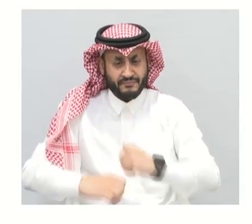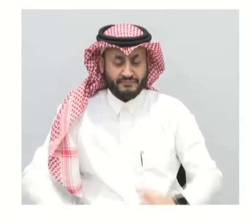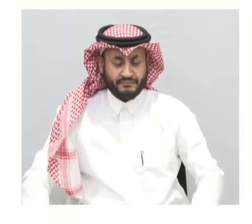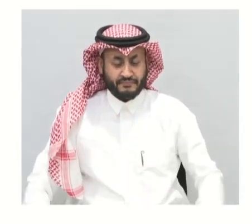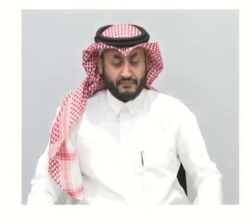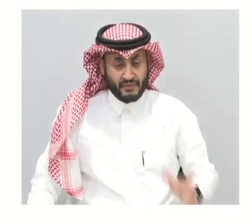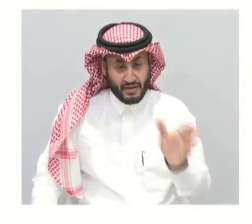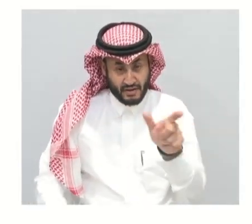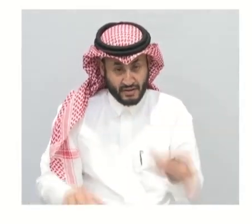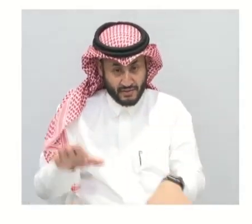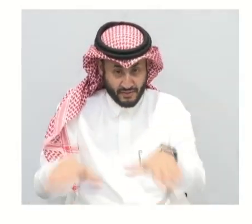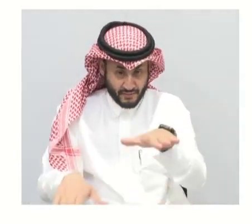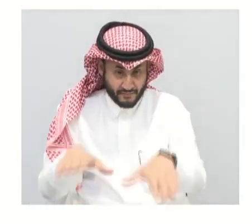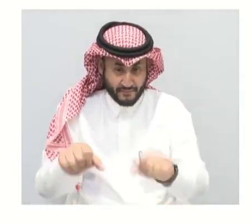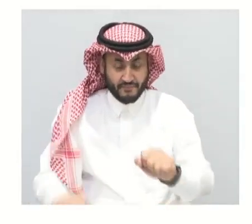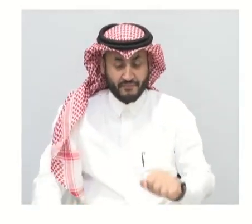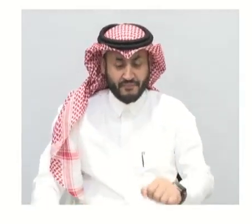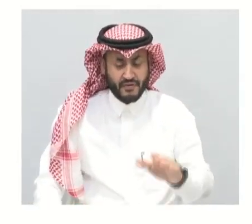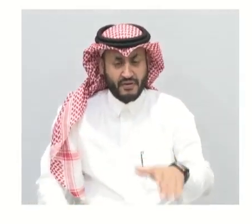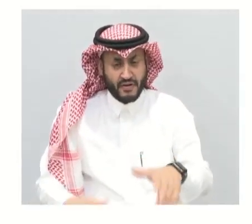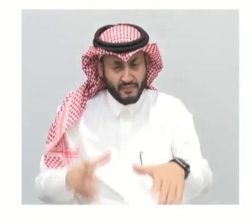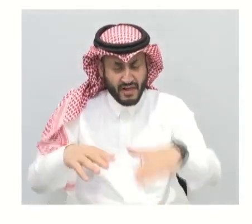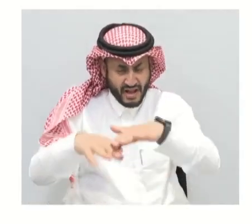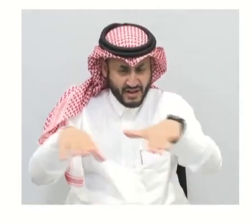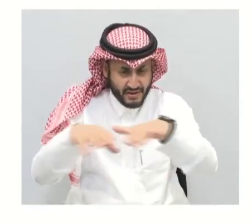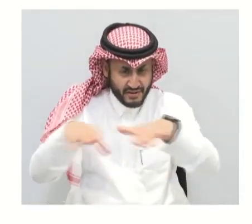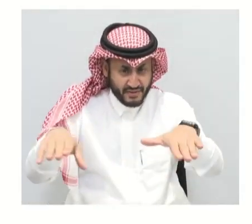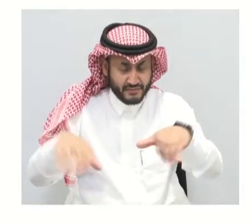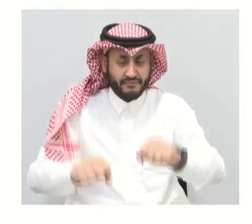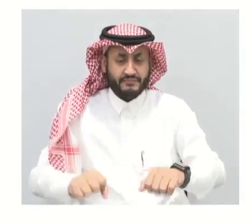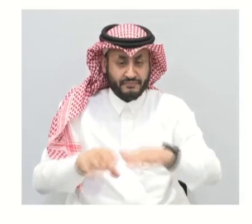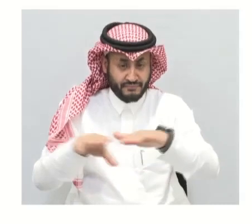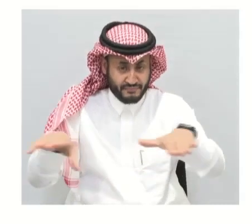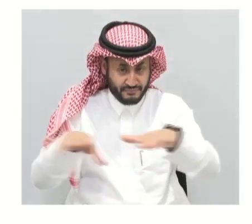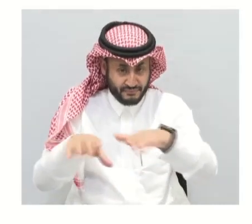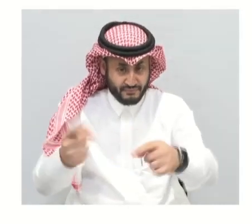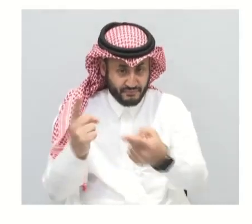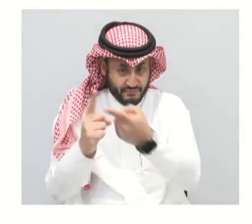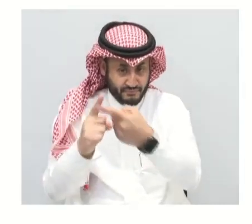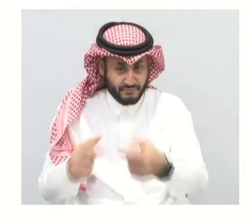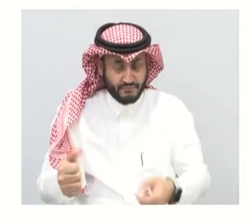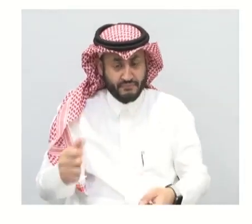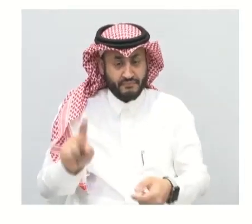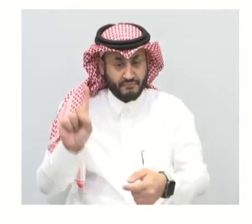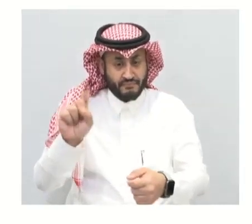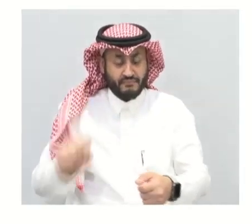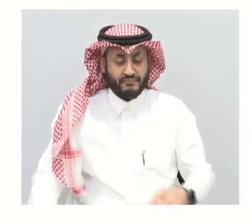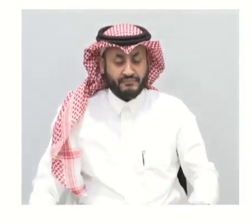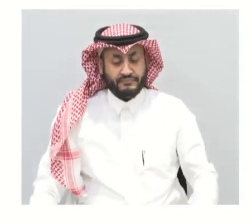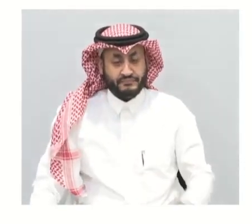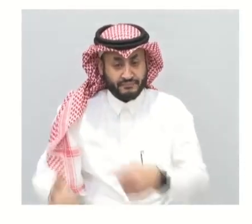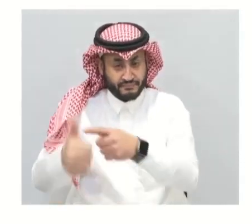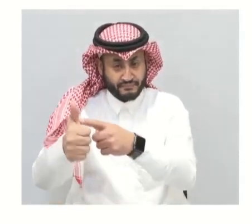تختلف هذه النطاقات ما بين النطاق التربه السطحيه والذي نسميه بالنطاق الف يليه بعد ذلك